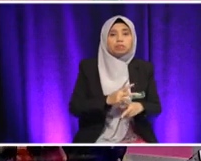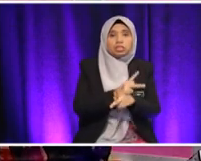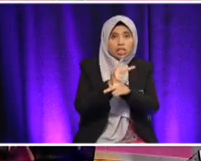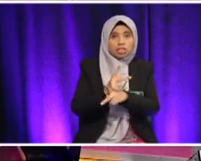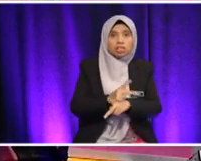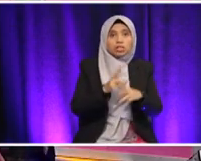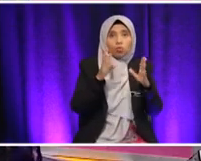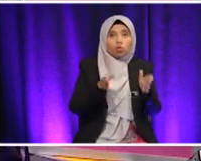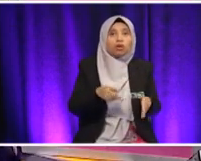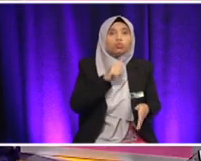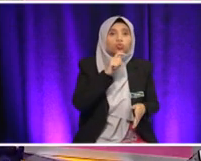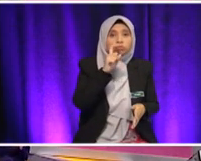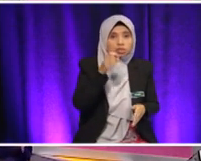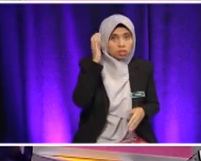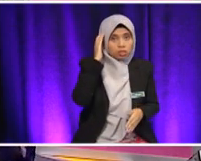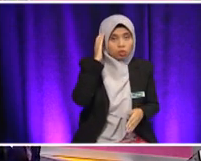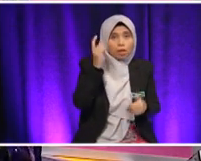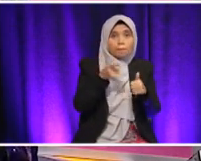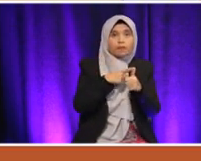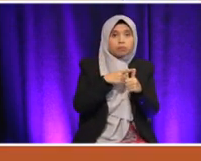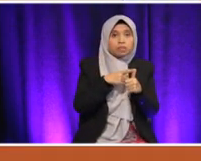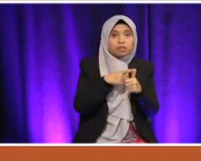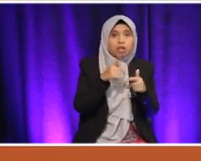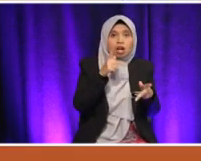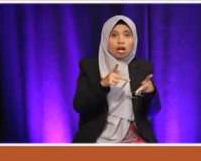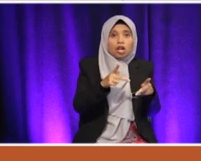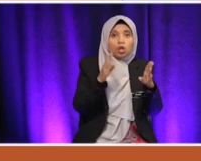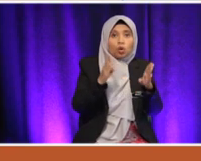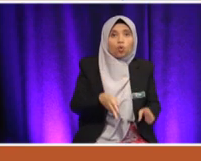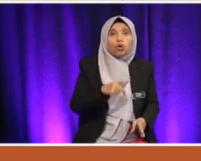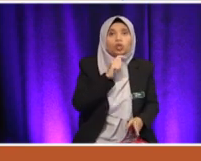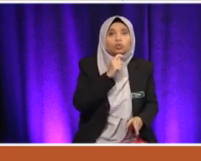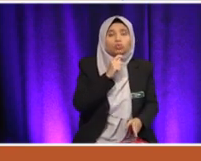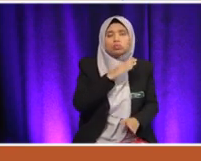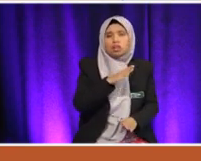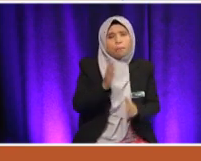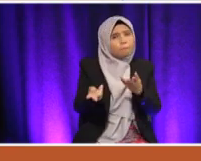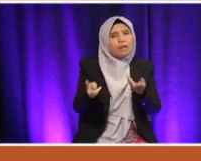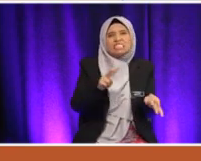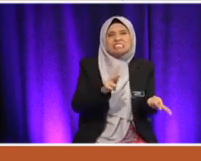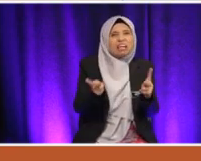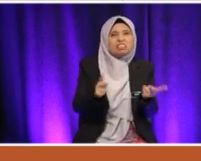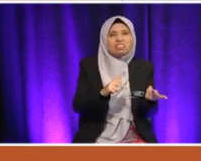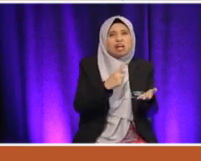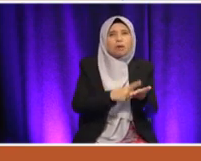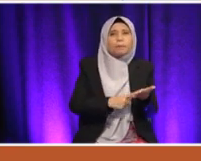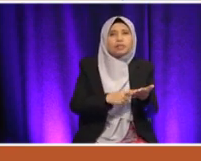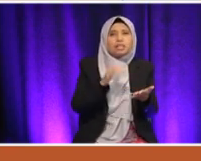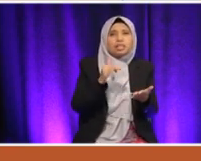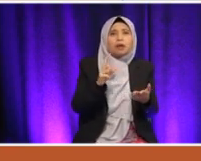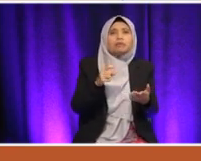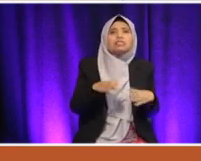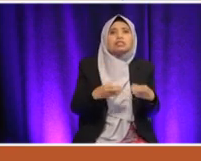tahu cara menanganinya oke yang pertama Kalau warga emas itu tidak sedapkan diri aku yang perlu kita lakukan